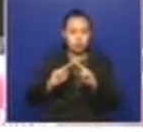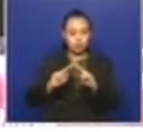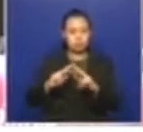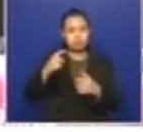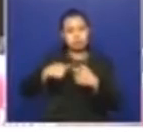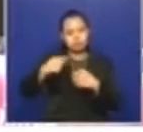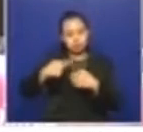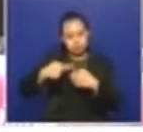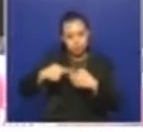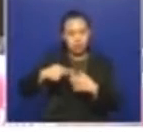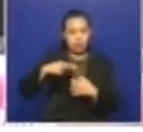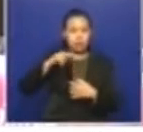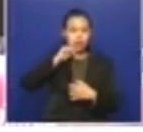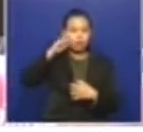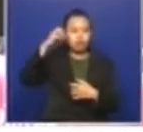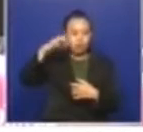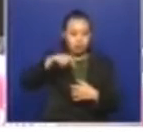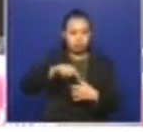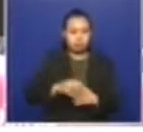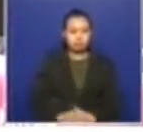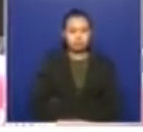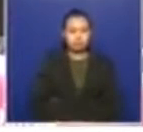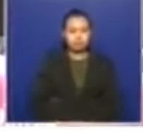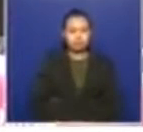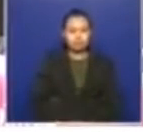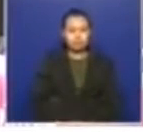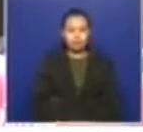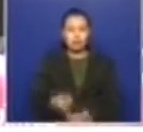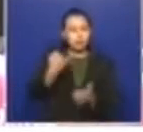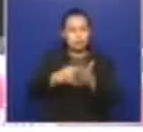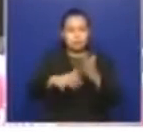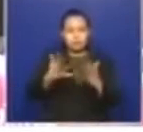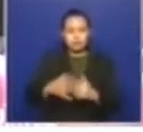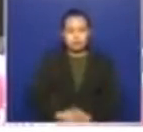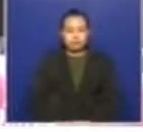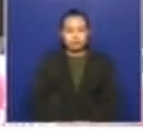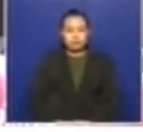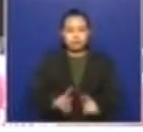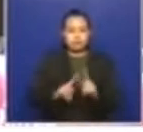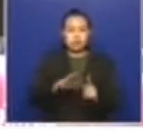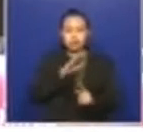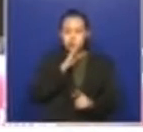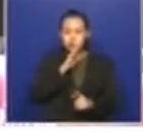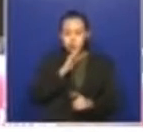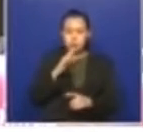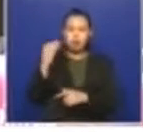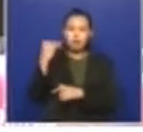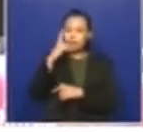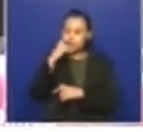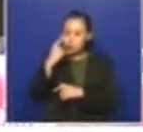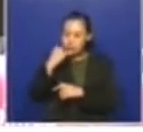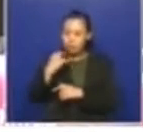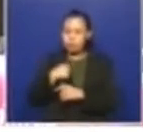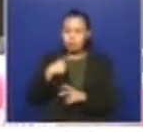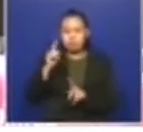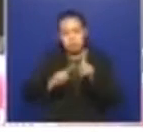หรือรัฐมนตรีทุกท่านที่อยู่ก็ฝากเรียนด้วยว่ามันไม่ผิดหรอกครับถ้าไปจะเอาสายตาต่างชาติมาประเมินเศรษฐกิจไ